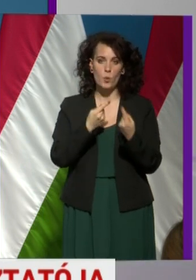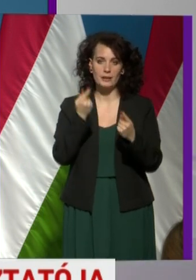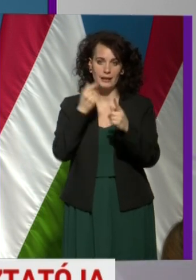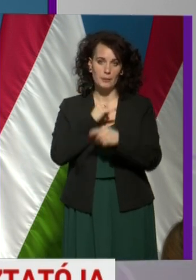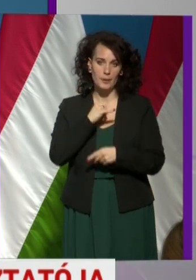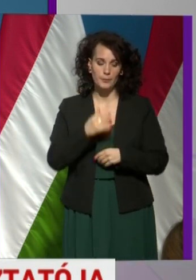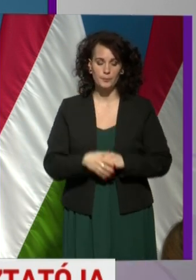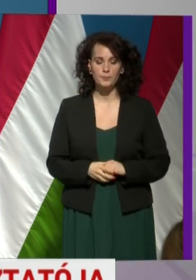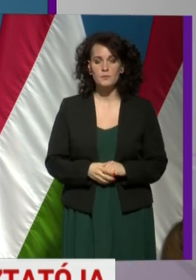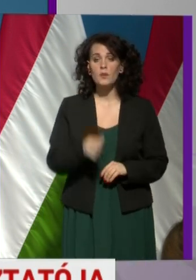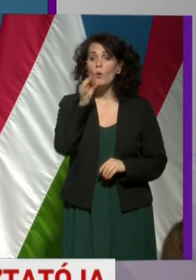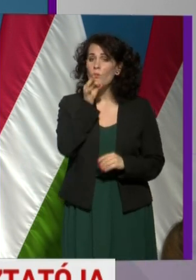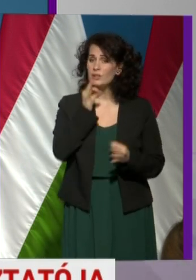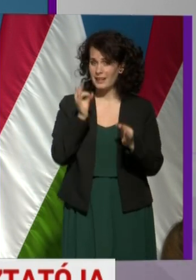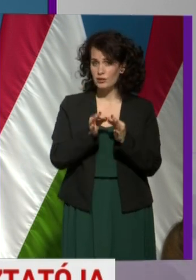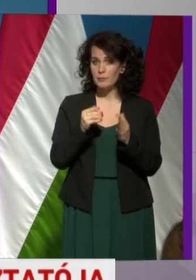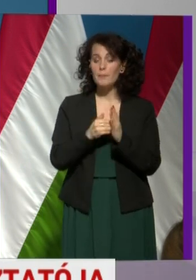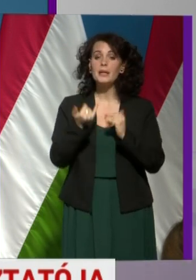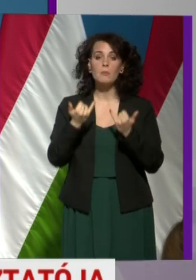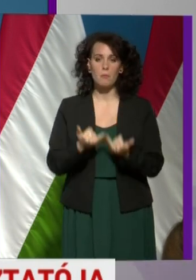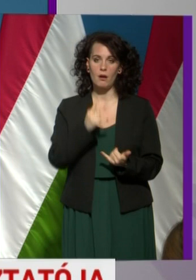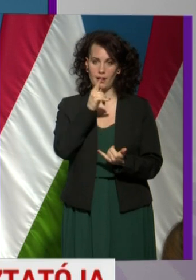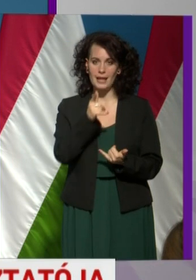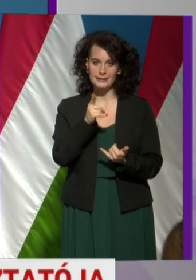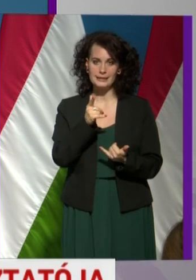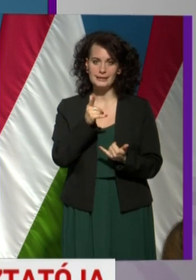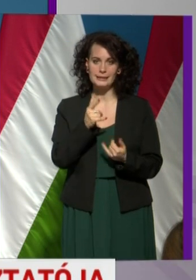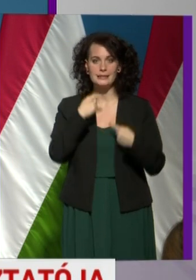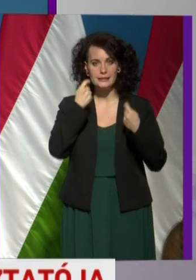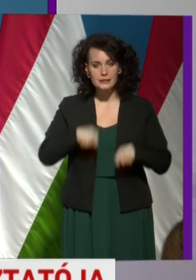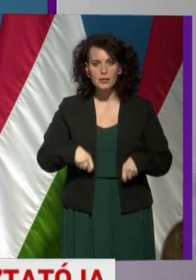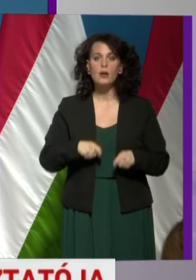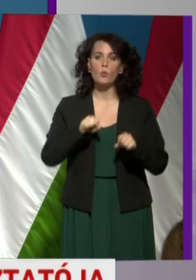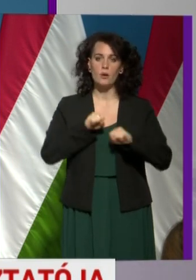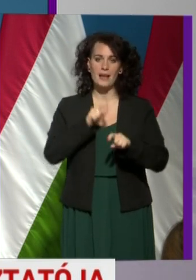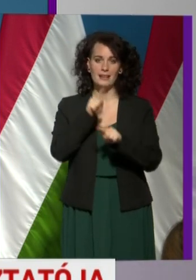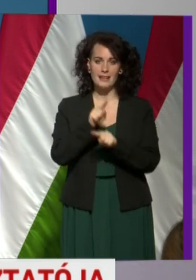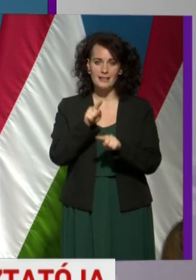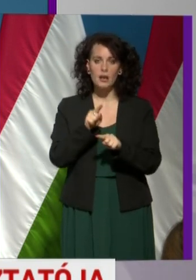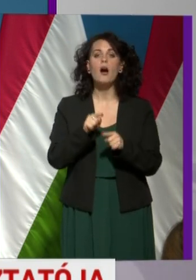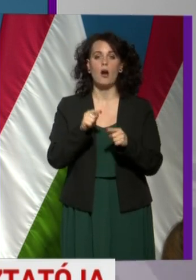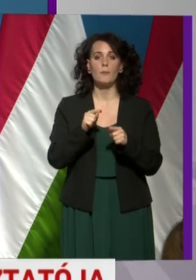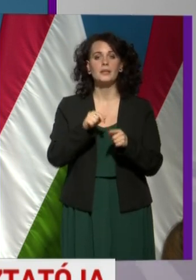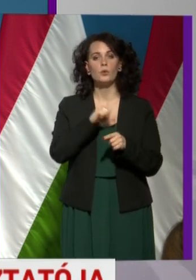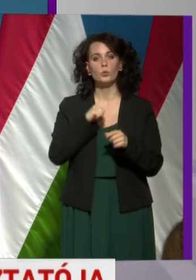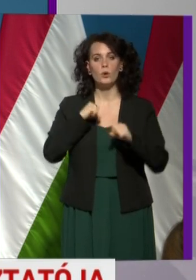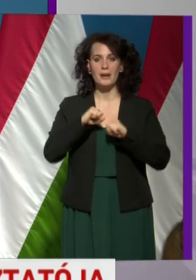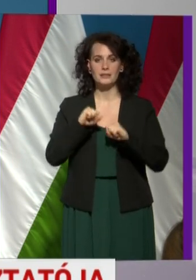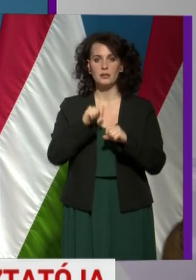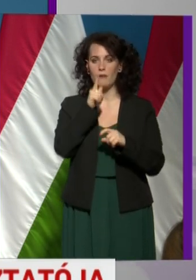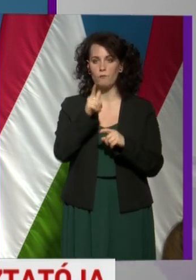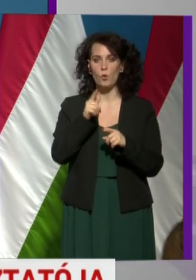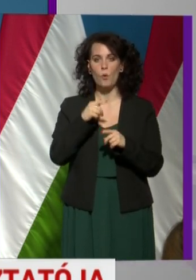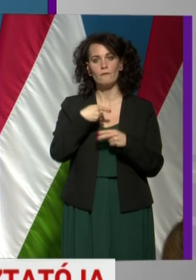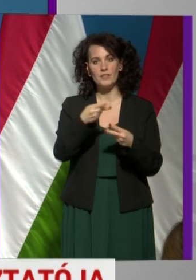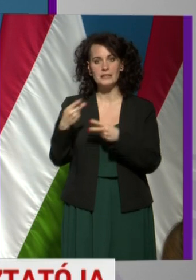óvodák esetén még a mai napon megszületik az a kormányrendelet, ami visszaadja a településeknek, az önkormányzatoknak azt a